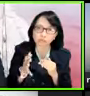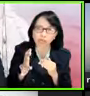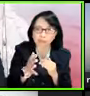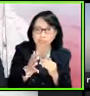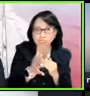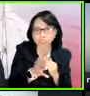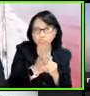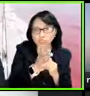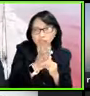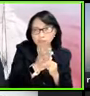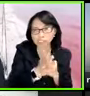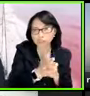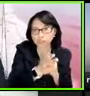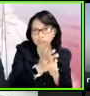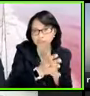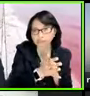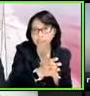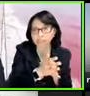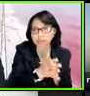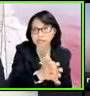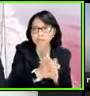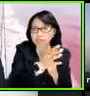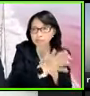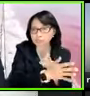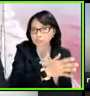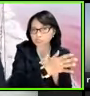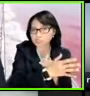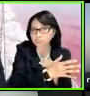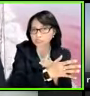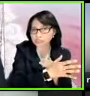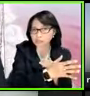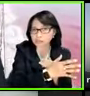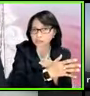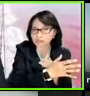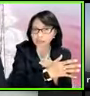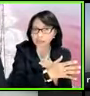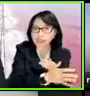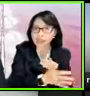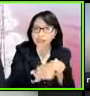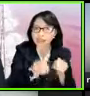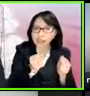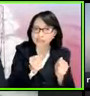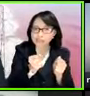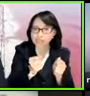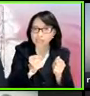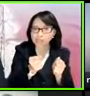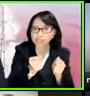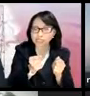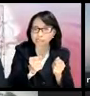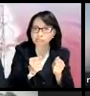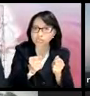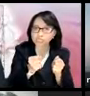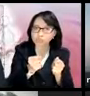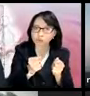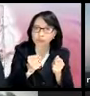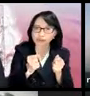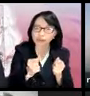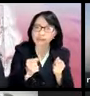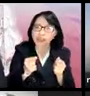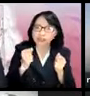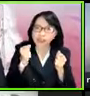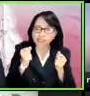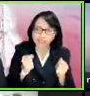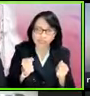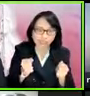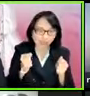dimaksud oleh para pengikut pengikut sekte dimana para pengikut sekte itu mengatakan rahasia yang mereka punya itu